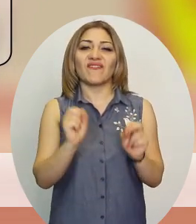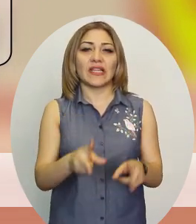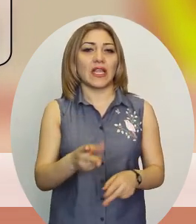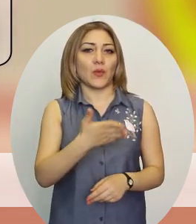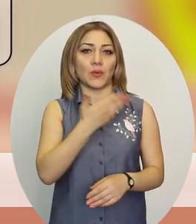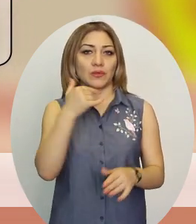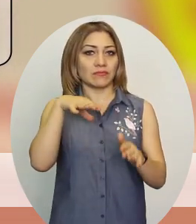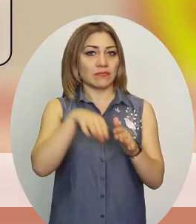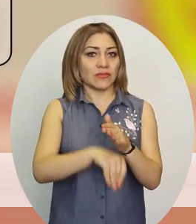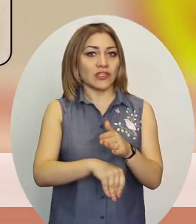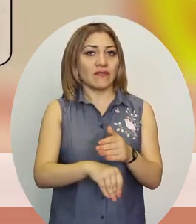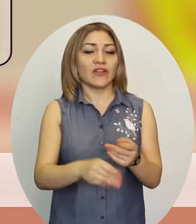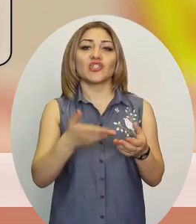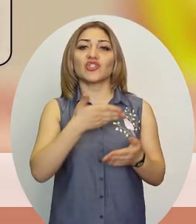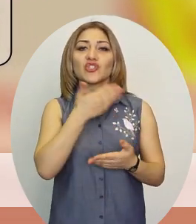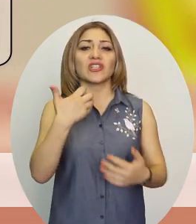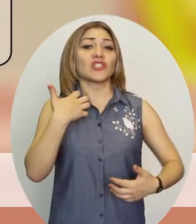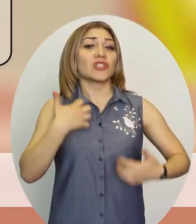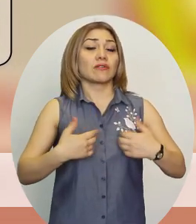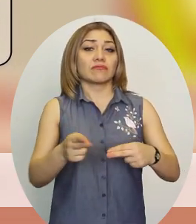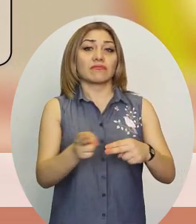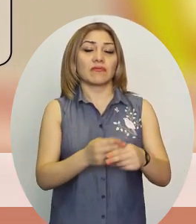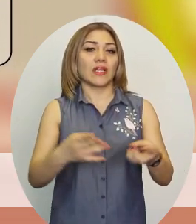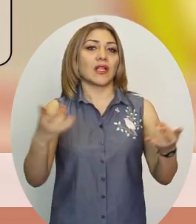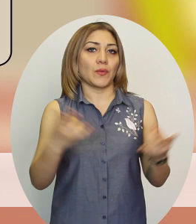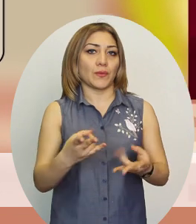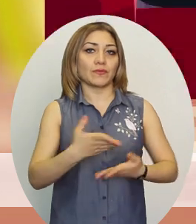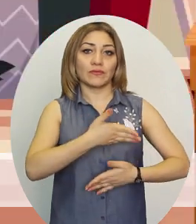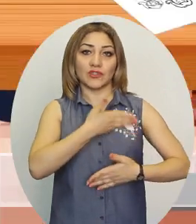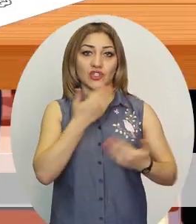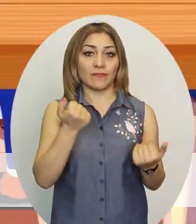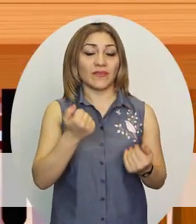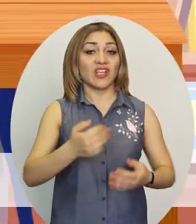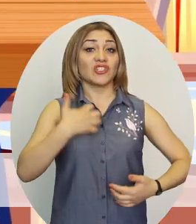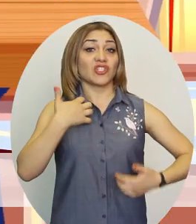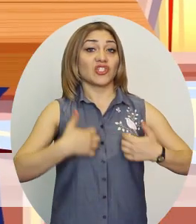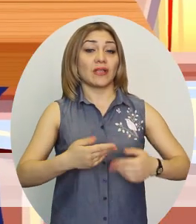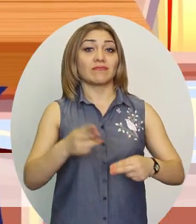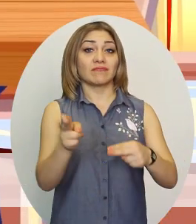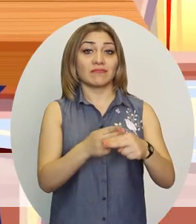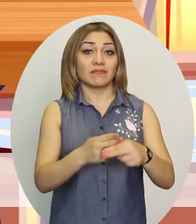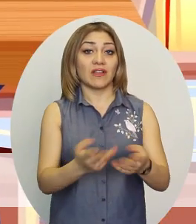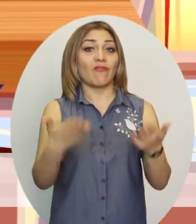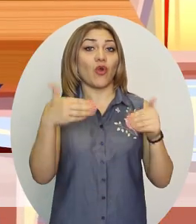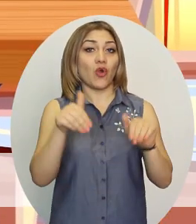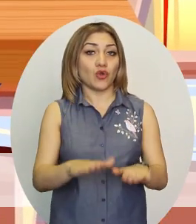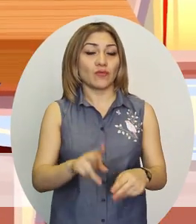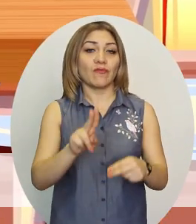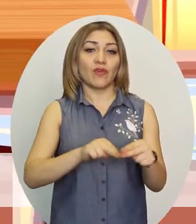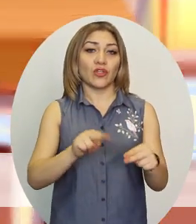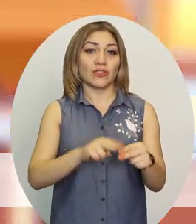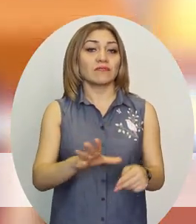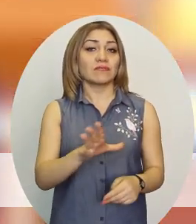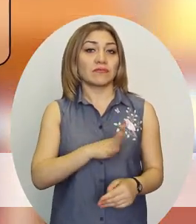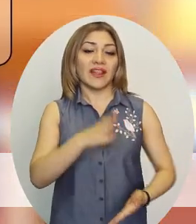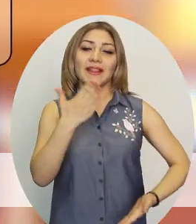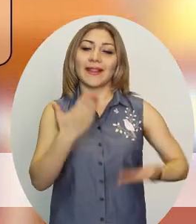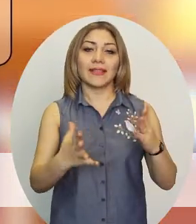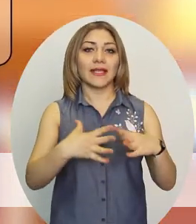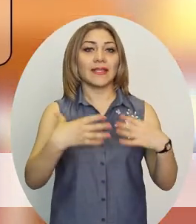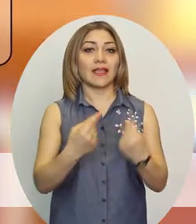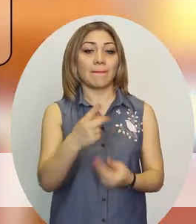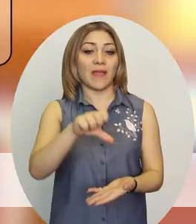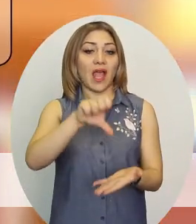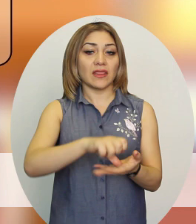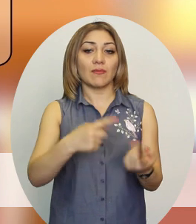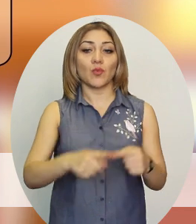առերևույթ չի պարունակում, առկա չեն անհետաձգելի միջամտության հիմքեր։ Անհետաձգելի միջամտության որոշում ոստիկանությունը կայացնում է, եթե ընտանիքի մեկ